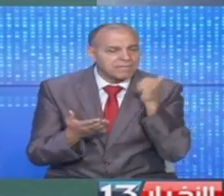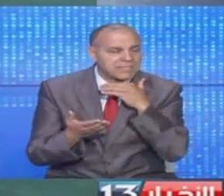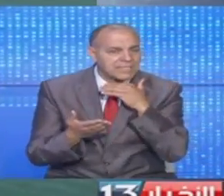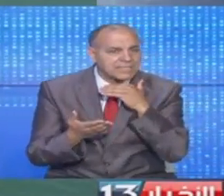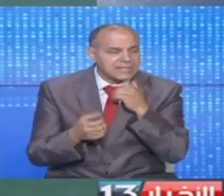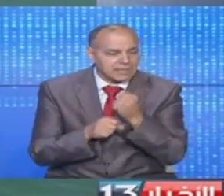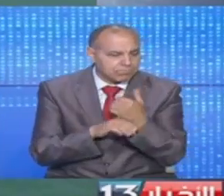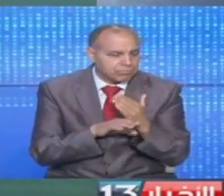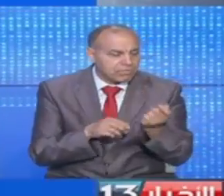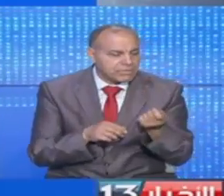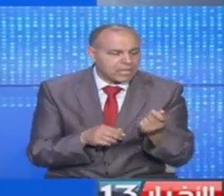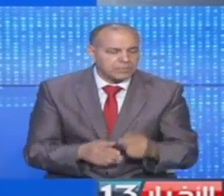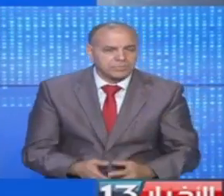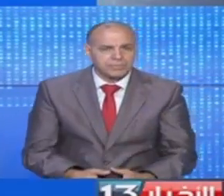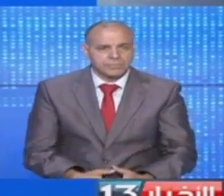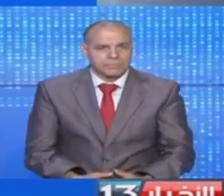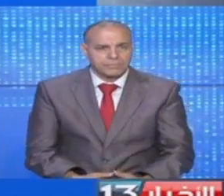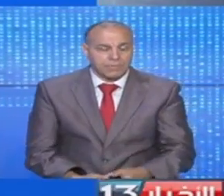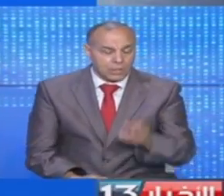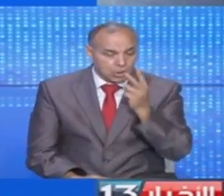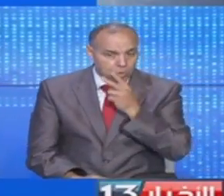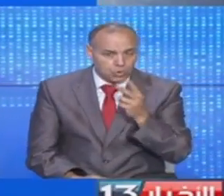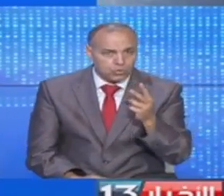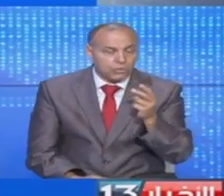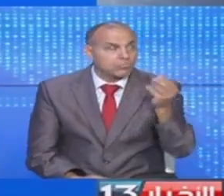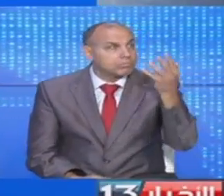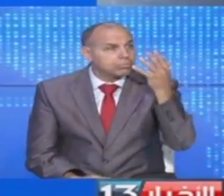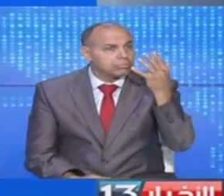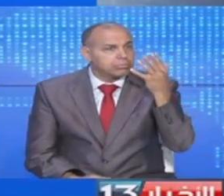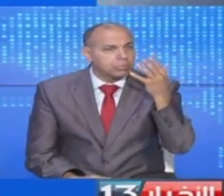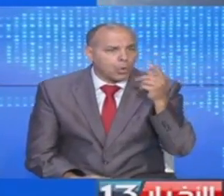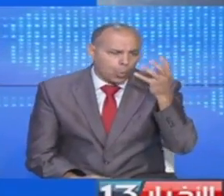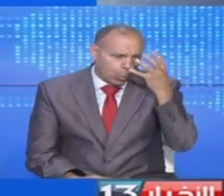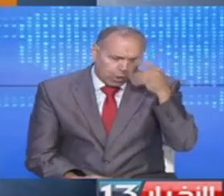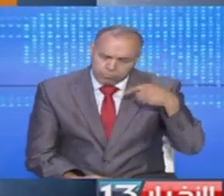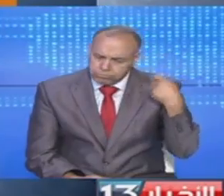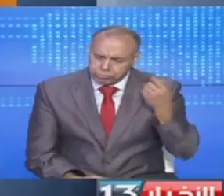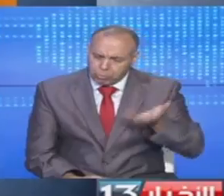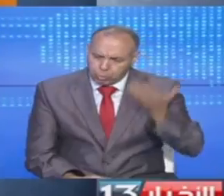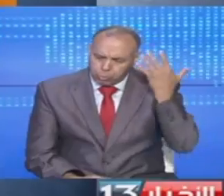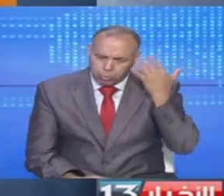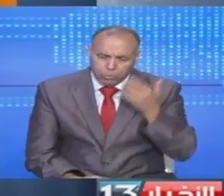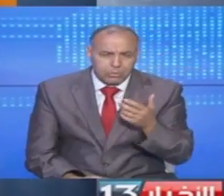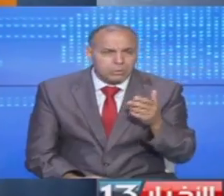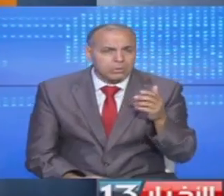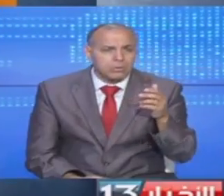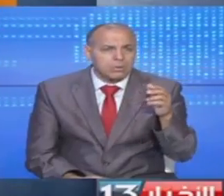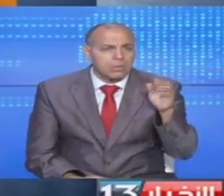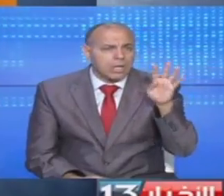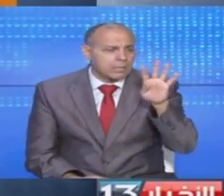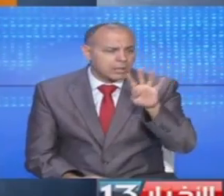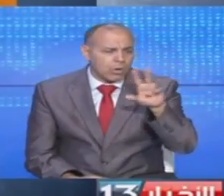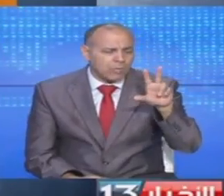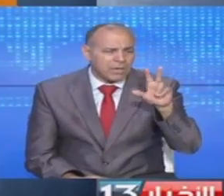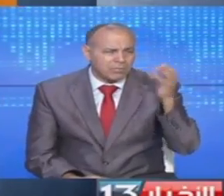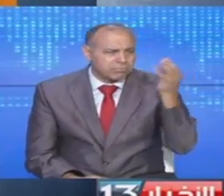نسق الإنجاز. يشهد الطقس اليوم ذروة ارتفاع الحرارة لتصل إلى